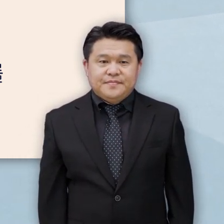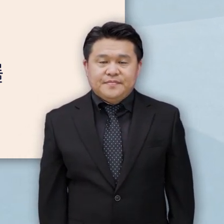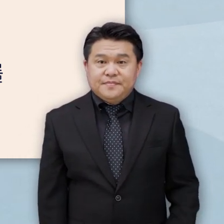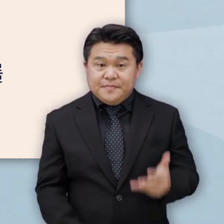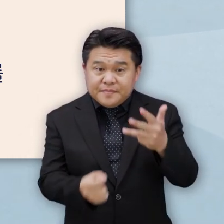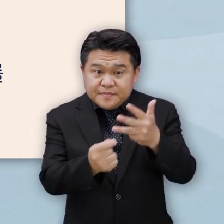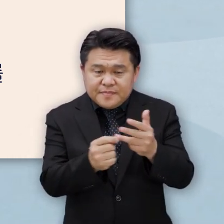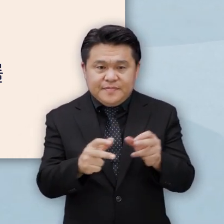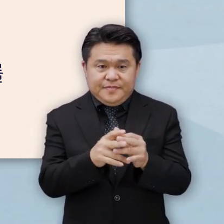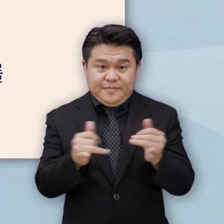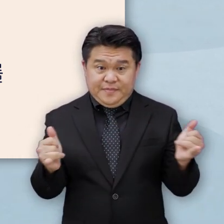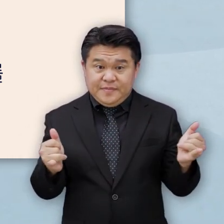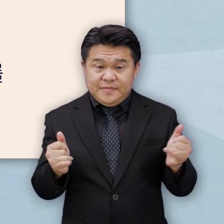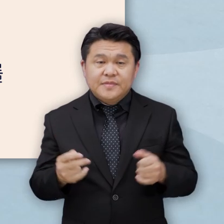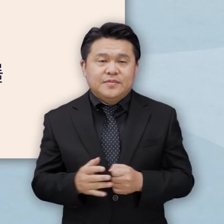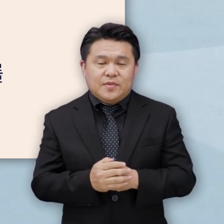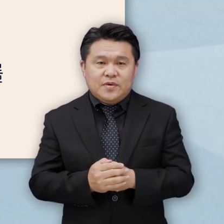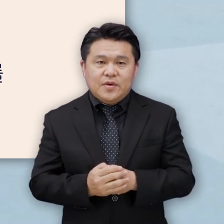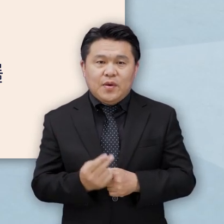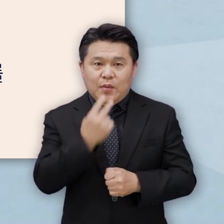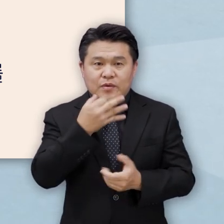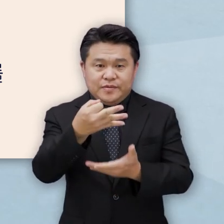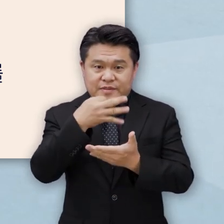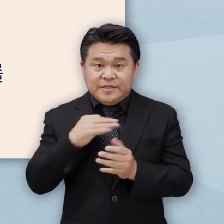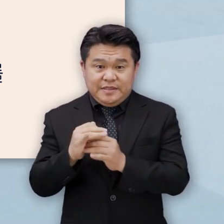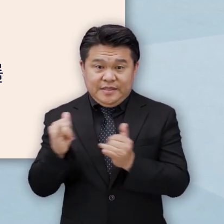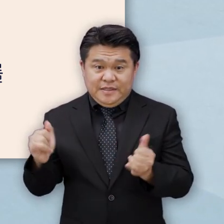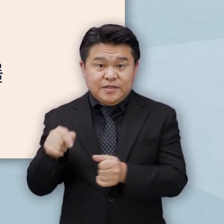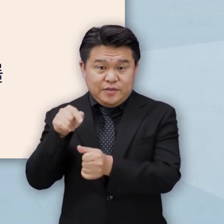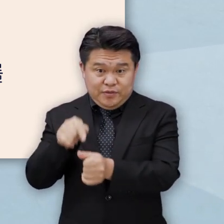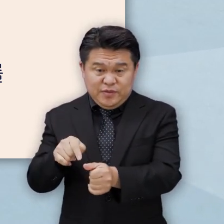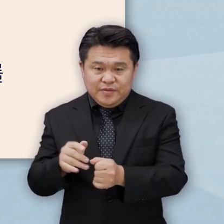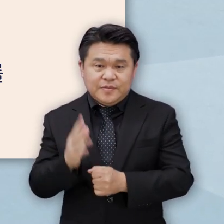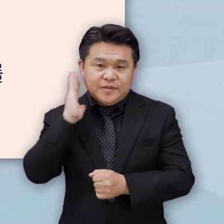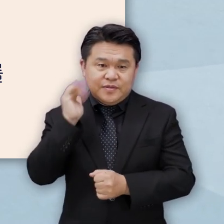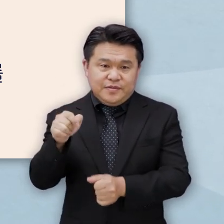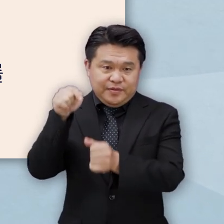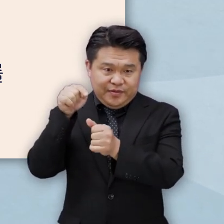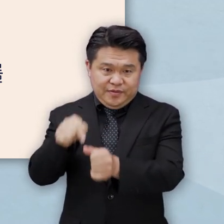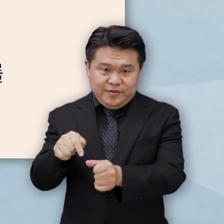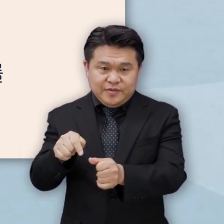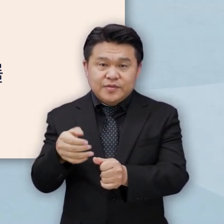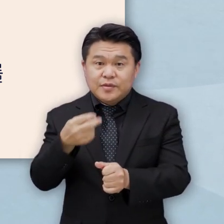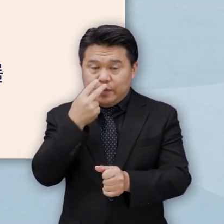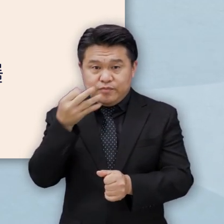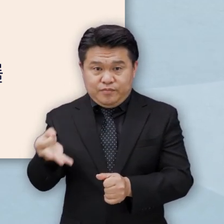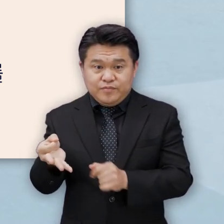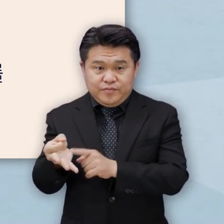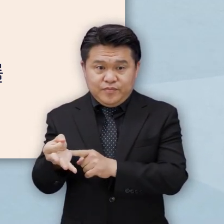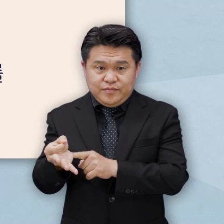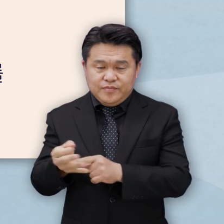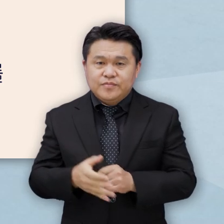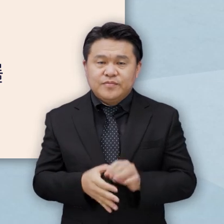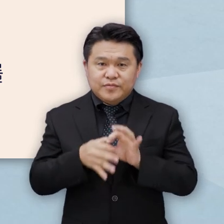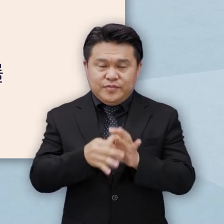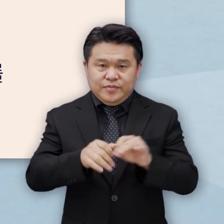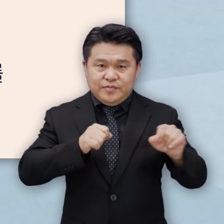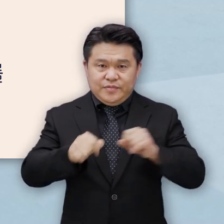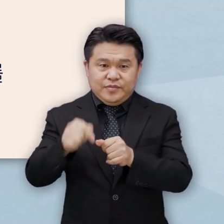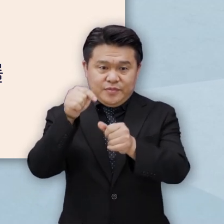8. 장애인을 보험금 수령인으로 하는 보험으로서 대통령령으로 정하는 보험의 보험금, 관련